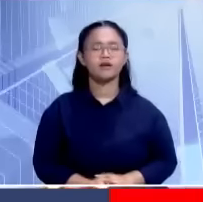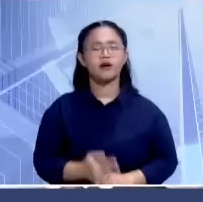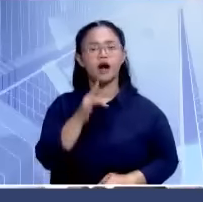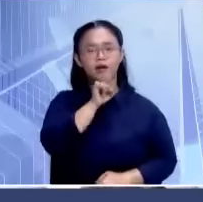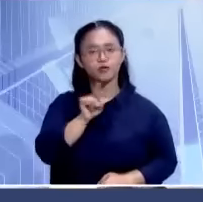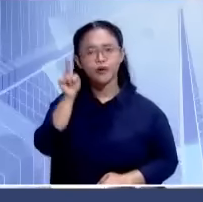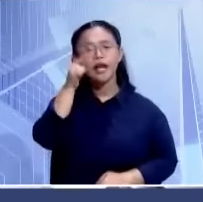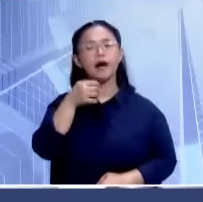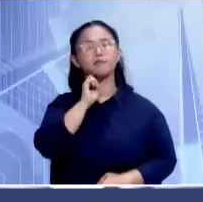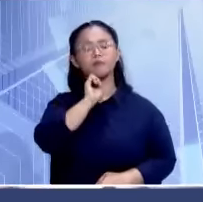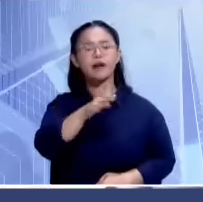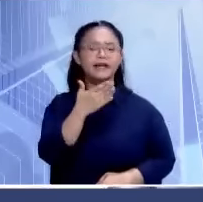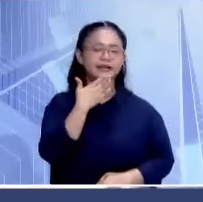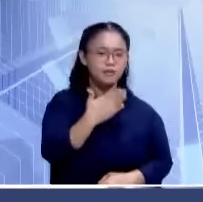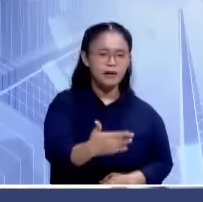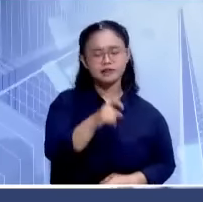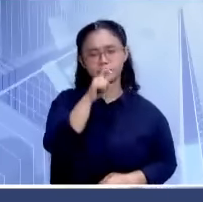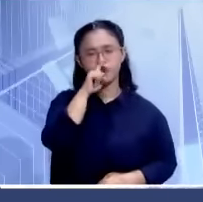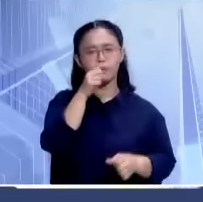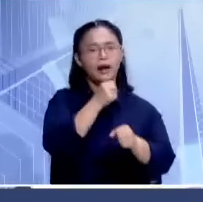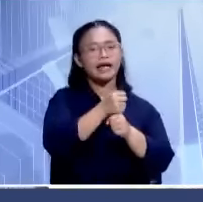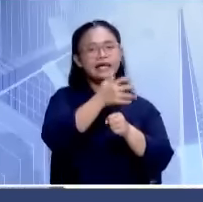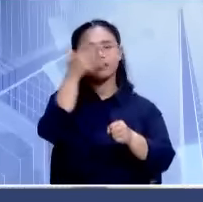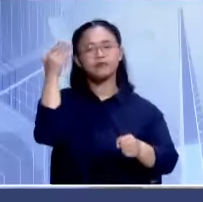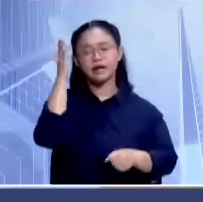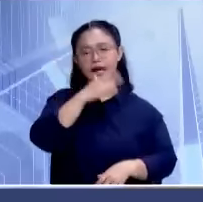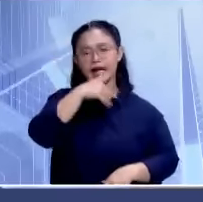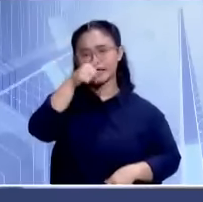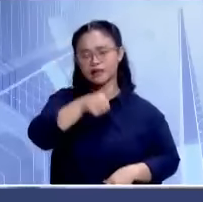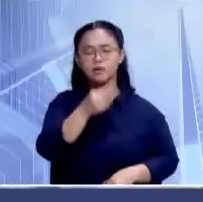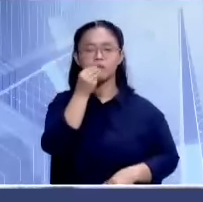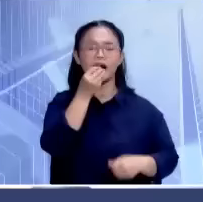Alhamdulillah, terima kasih banyak Pak Gibran atas hari ini, siang ini